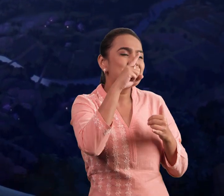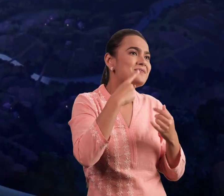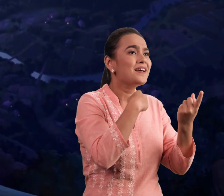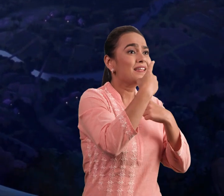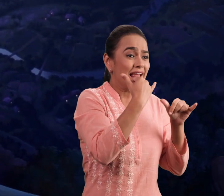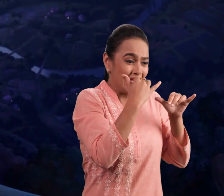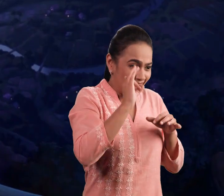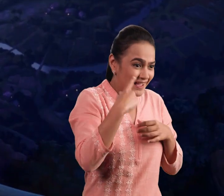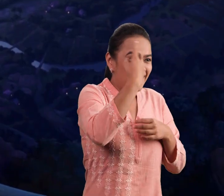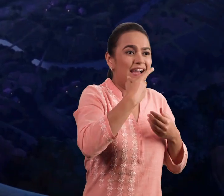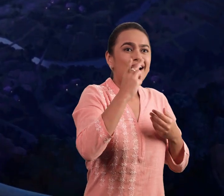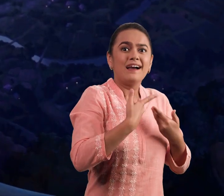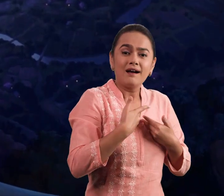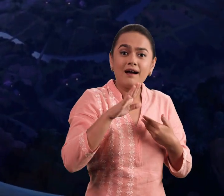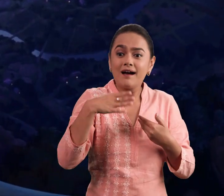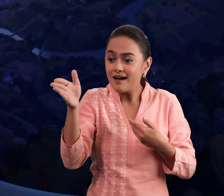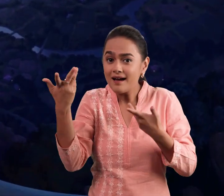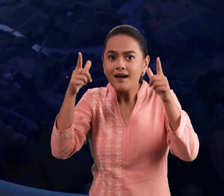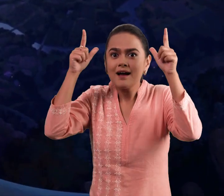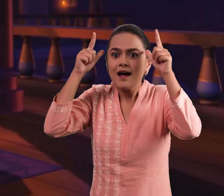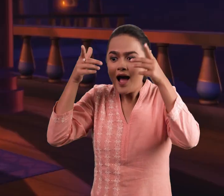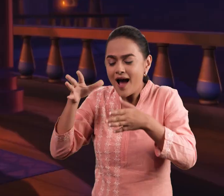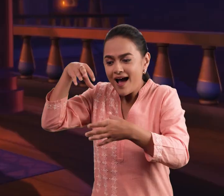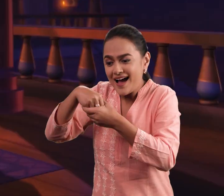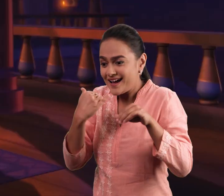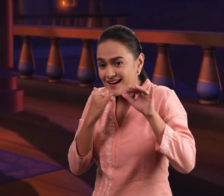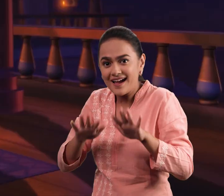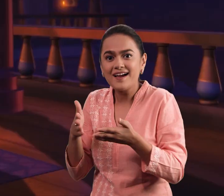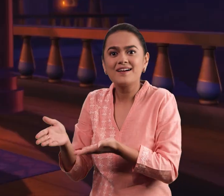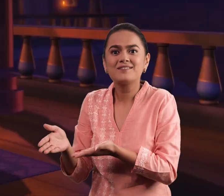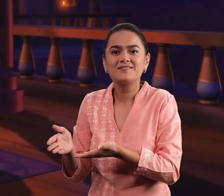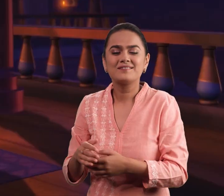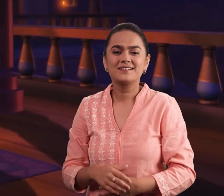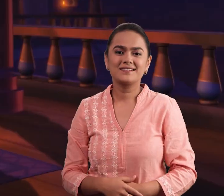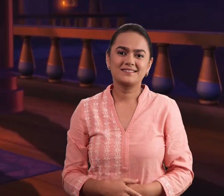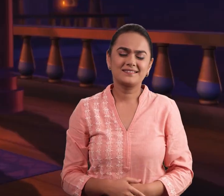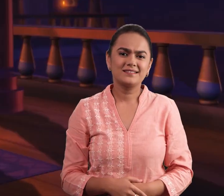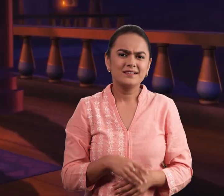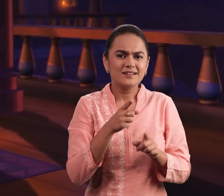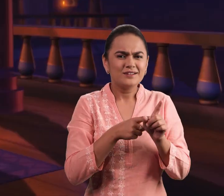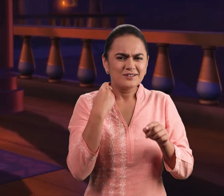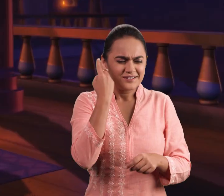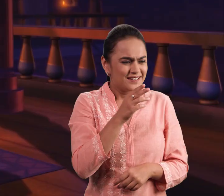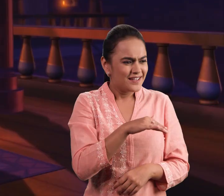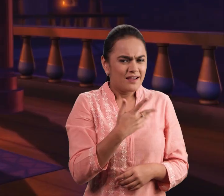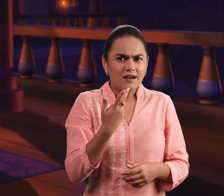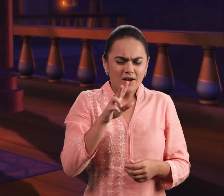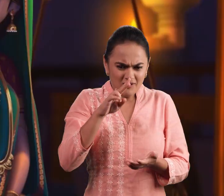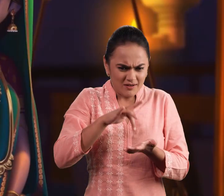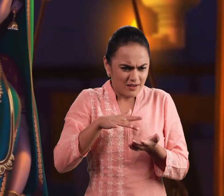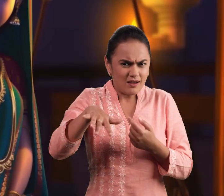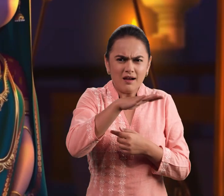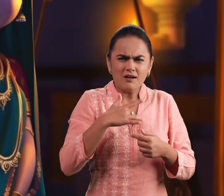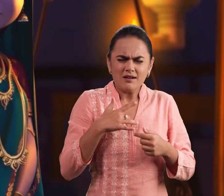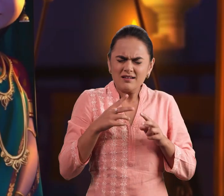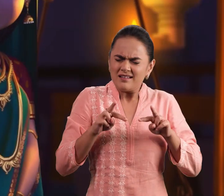और गौशाला में बछड़ों के रूप में। यशोदा, वृंदावन में चारों ओर एक